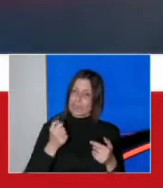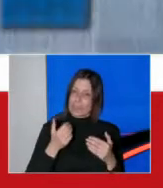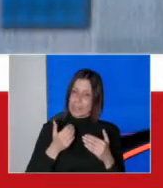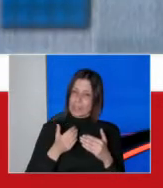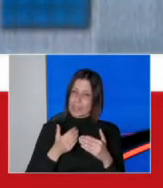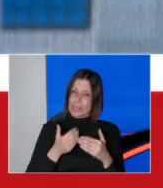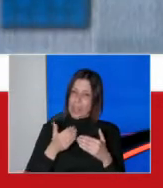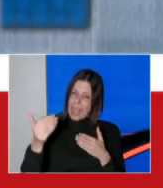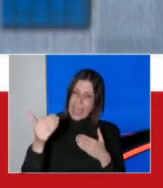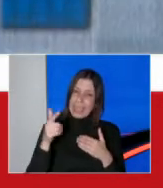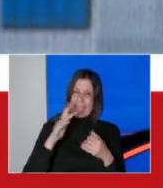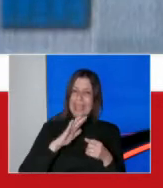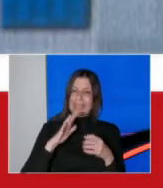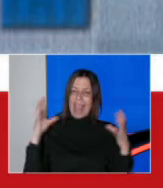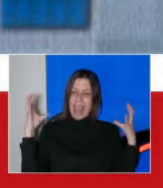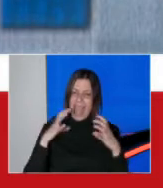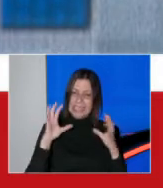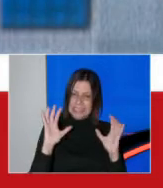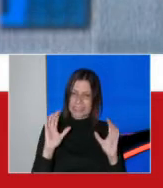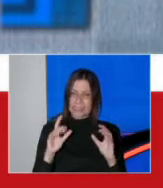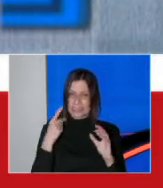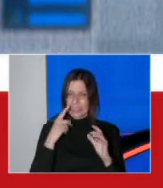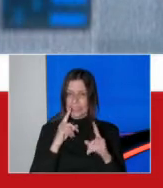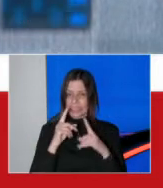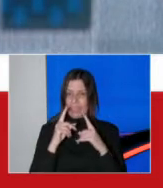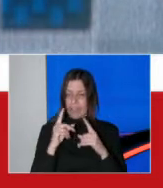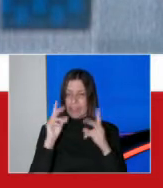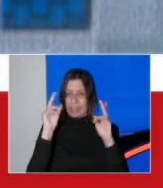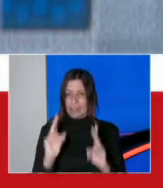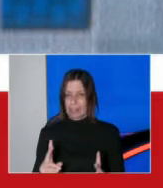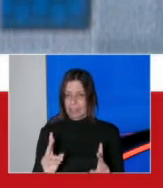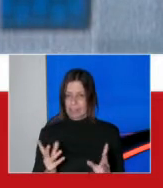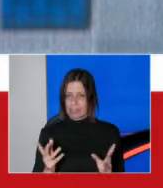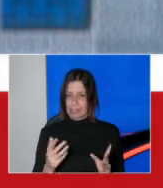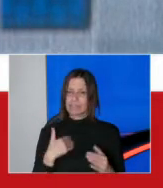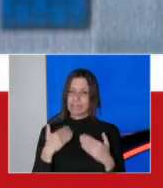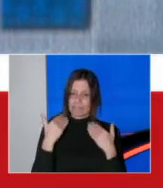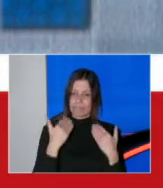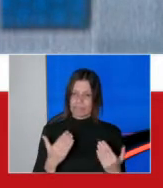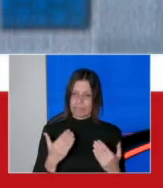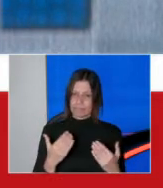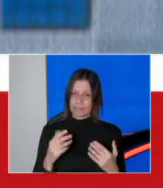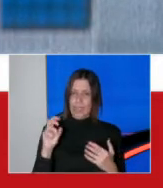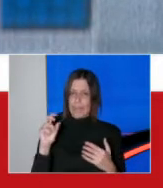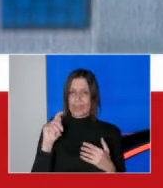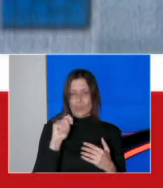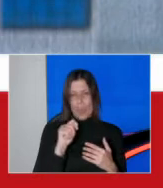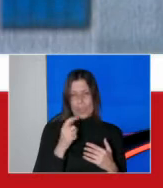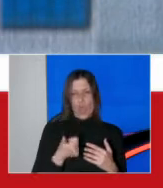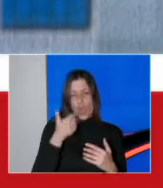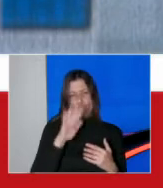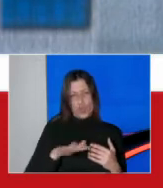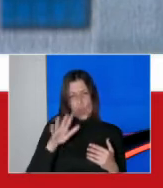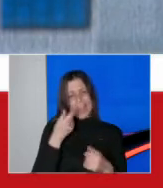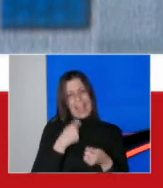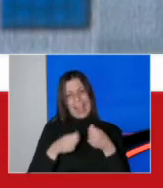את הלחץ עליהם, אבל אני רואה ששיחתנו נקטעה, עמית תומר. אז נודה לך בשלב הזה, עמית תומר, ראש תחום כלכלה